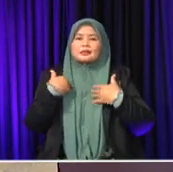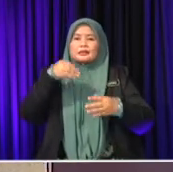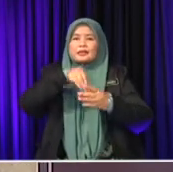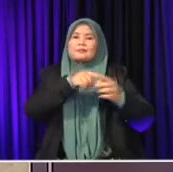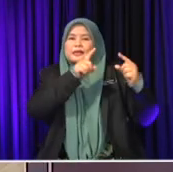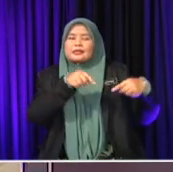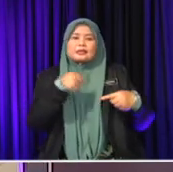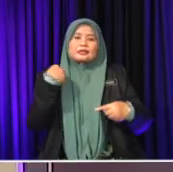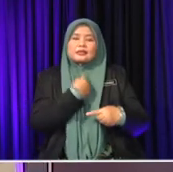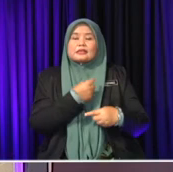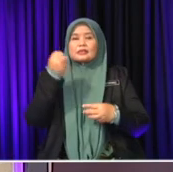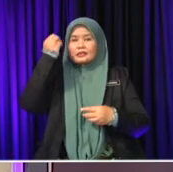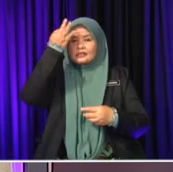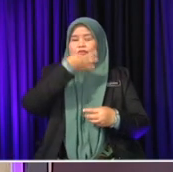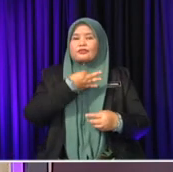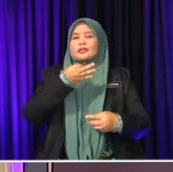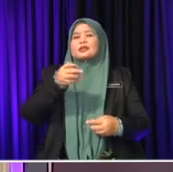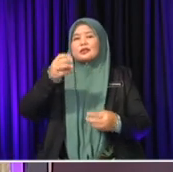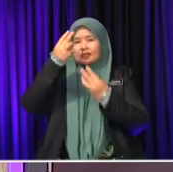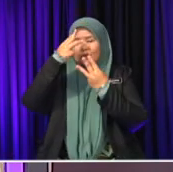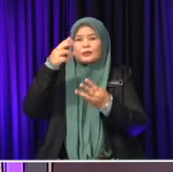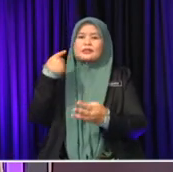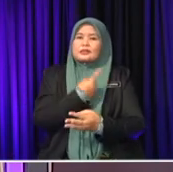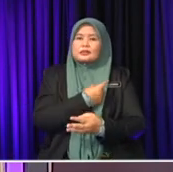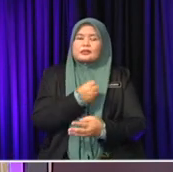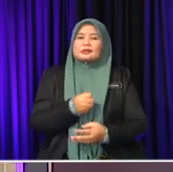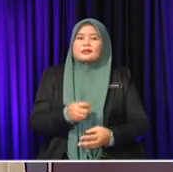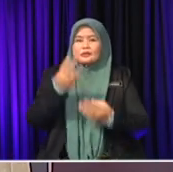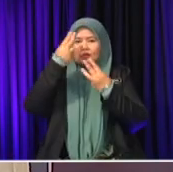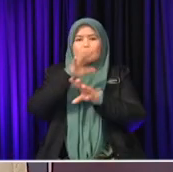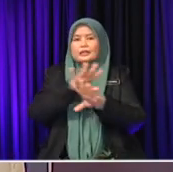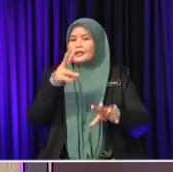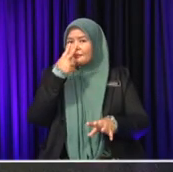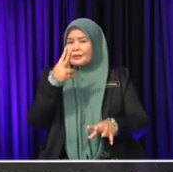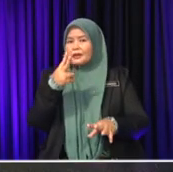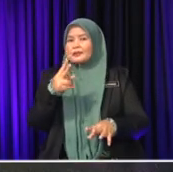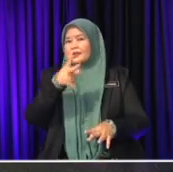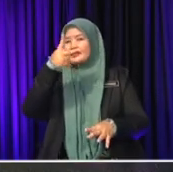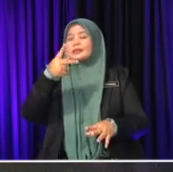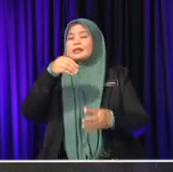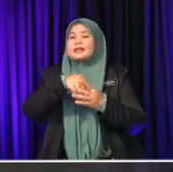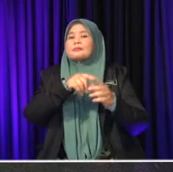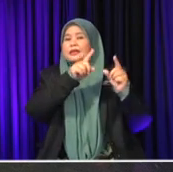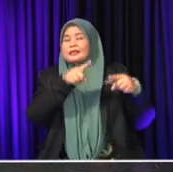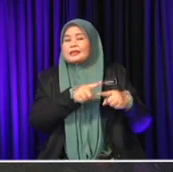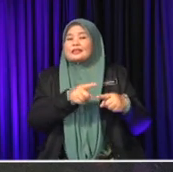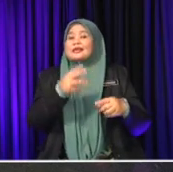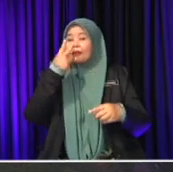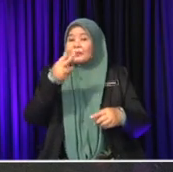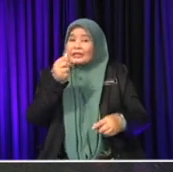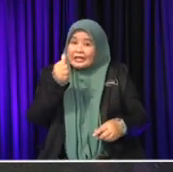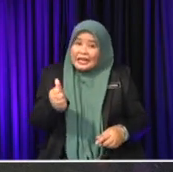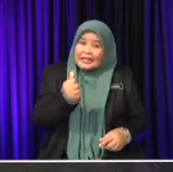yaitu sifat taqwa kita jadi Taqwa ini tak nampak betul sebabnya di dalam hati yang nampaknya hilang akhlak